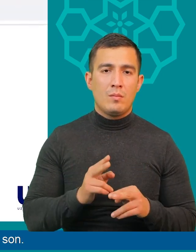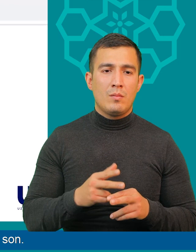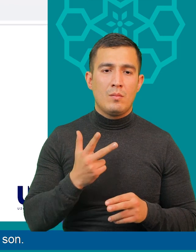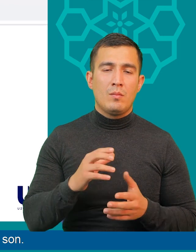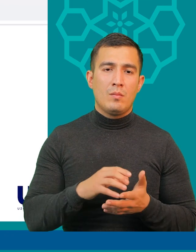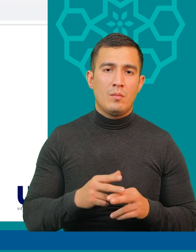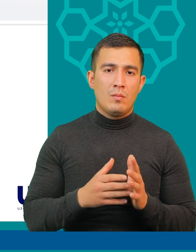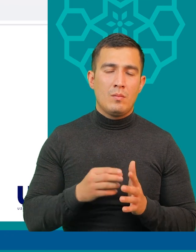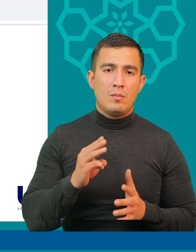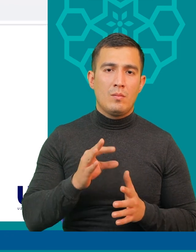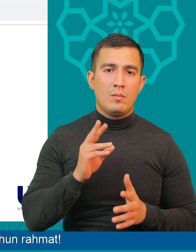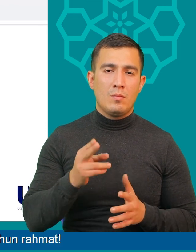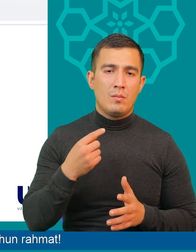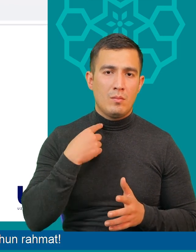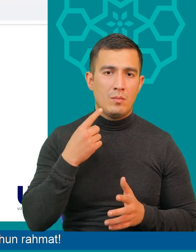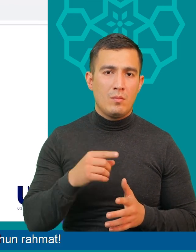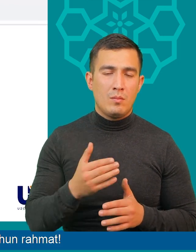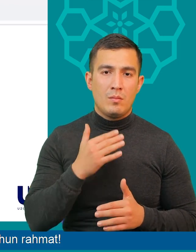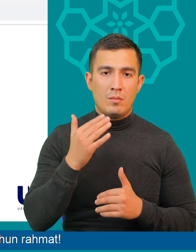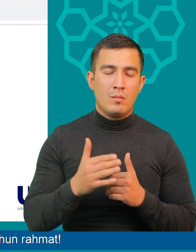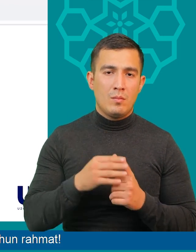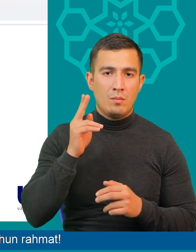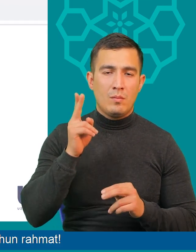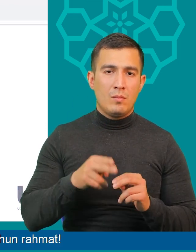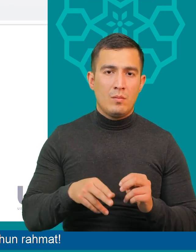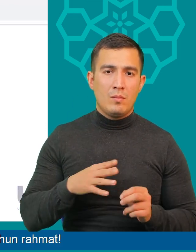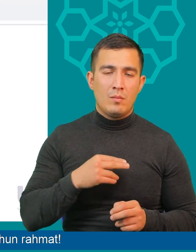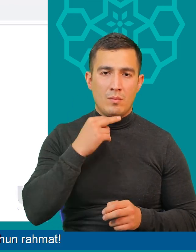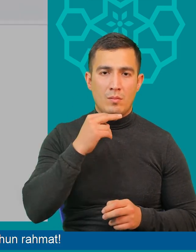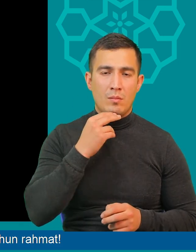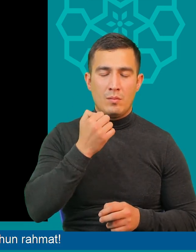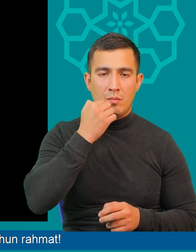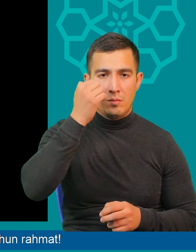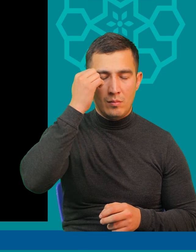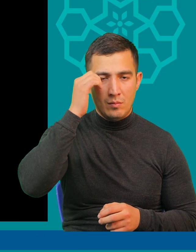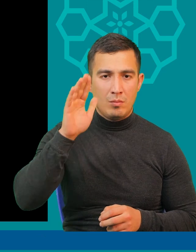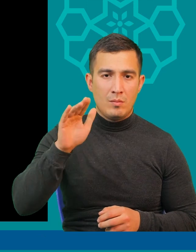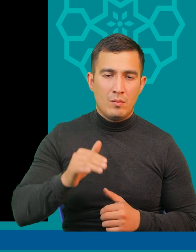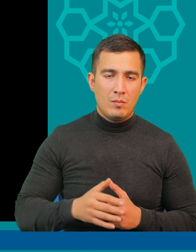xonali tog' son. Shuning bilan darsimiz yakunlandi. E'tiboringiz uchun rahmat.